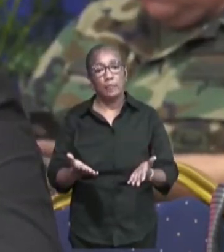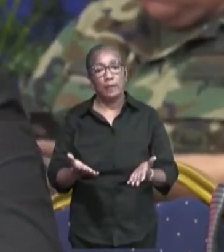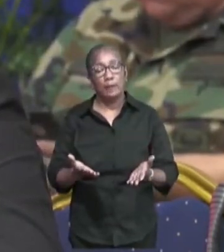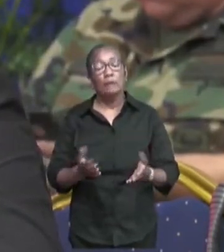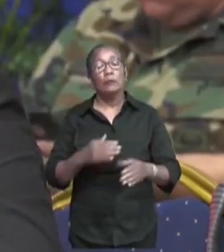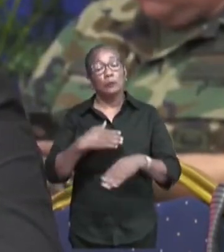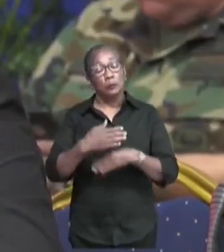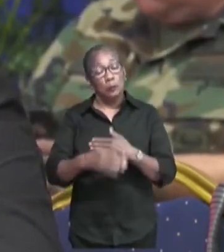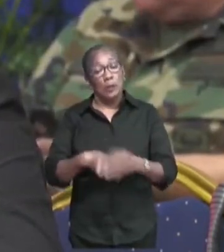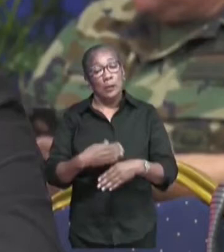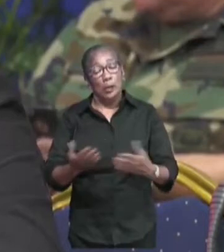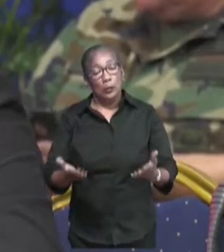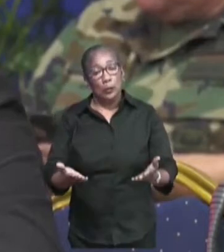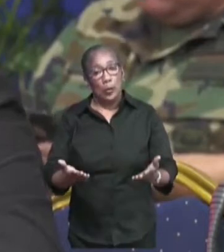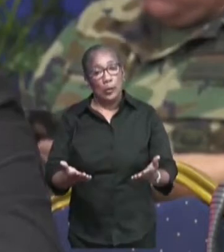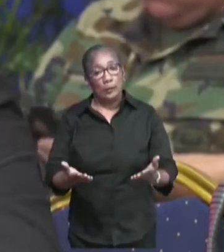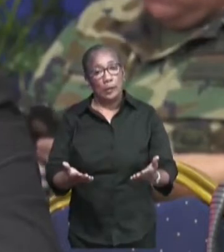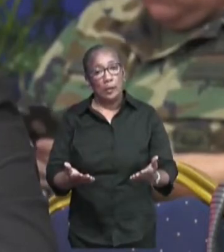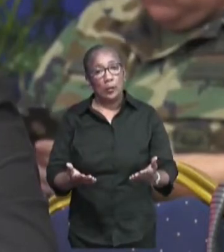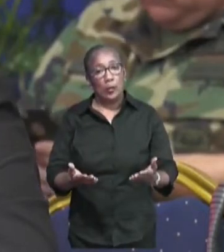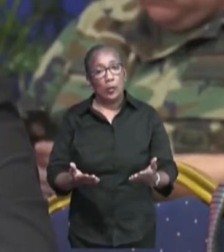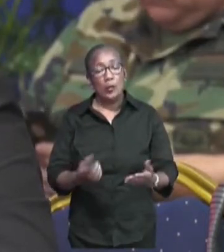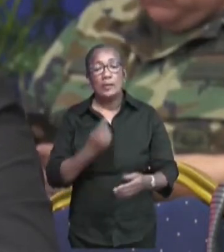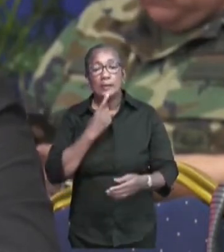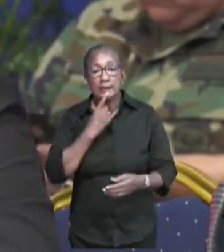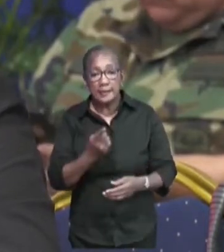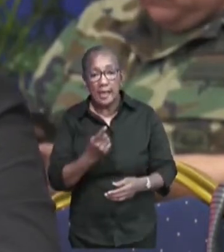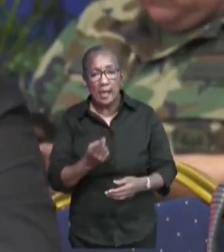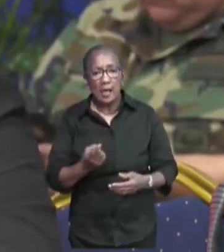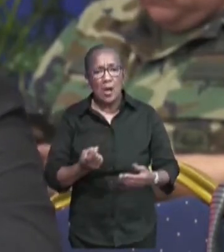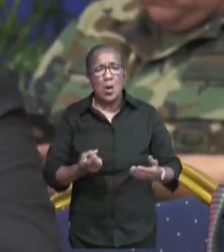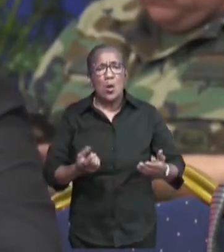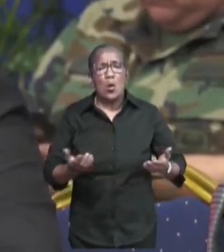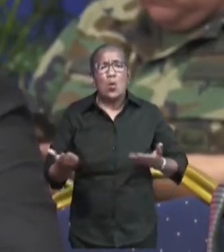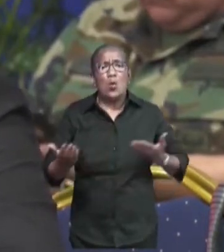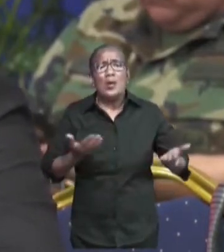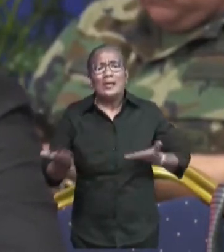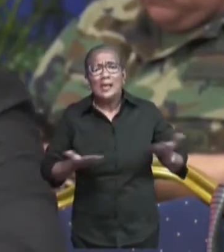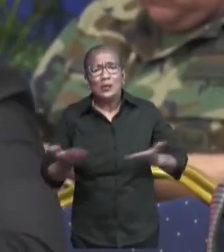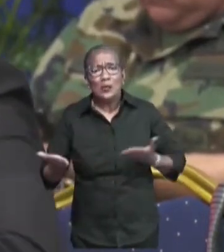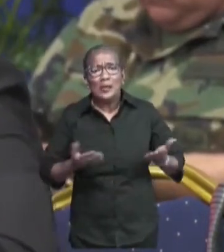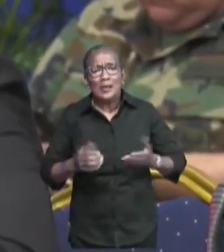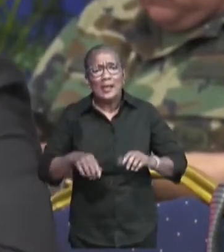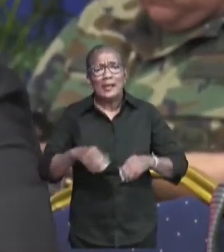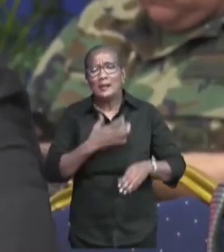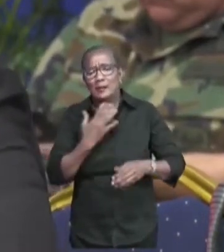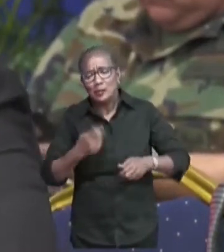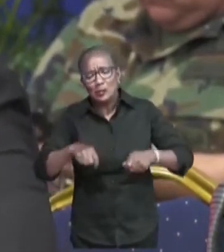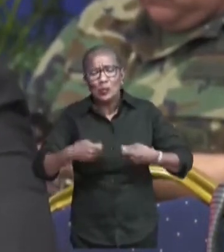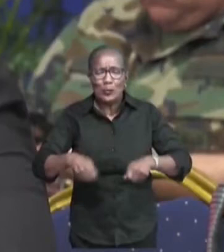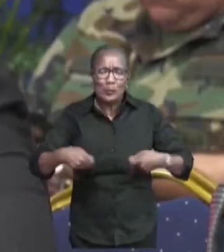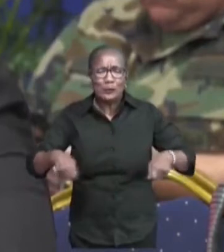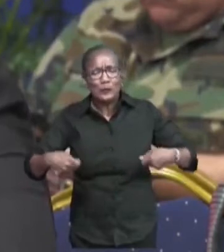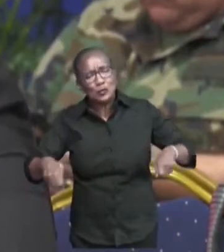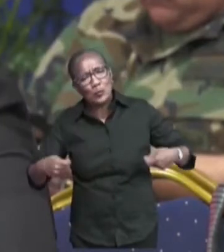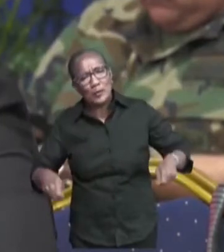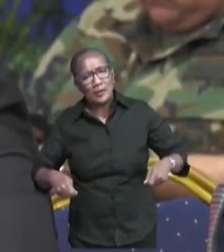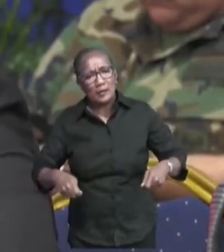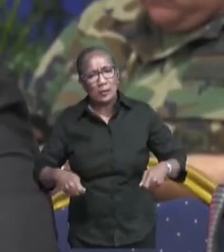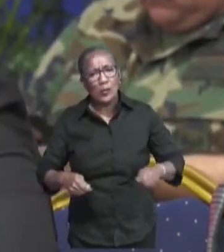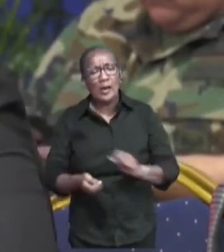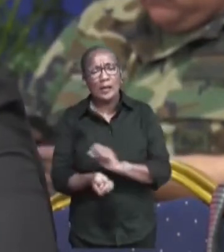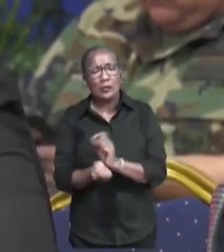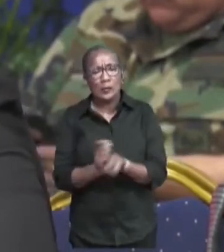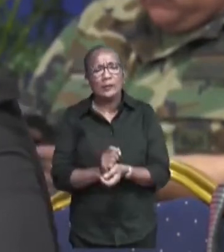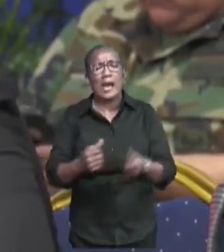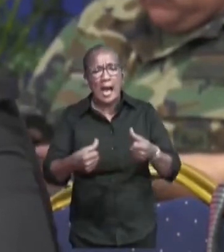Het wordt dan ook steeds aangegeven, ja, wanneer versoepelen we? Nam het woord versoepelen gelijk corrigeren